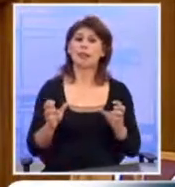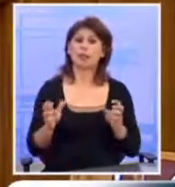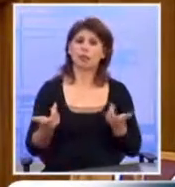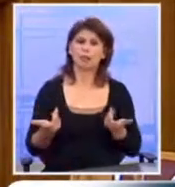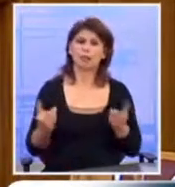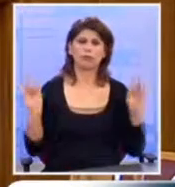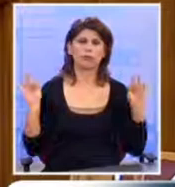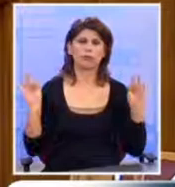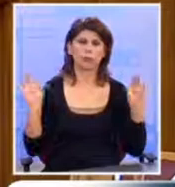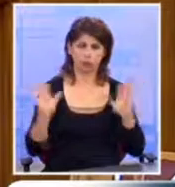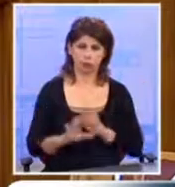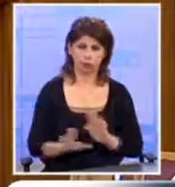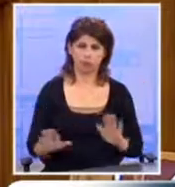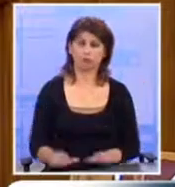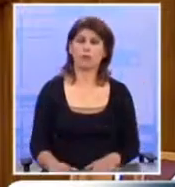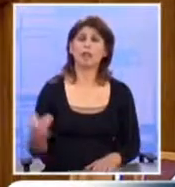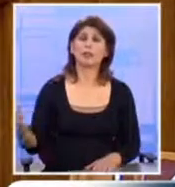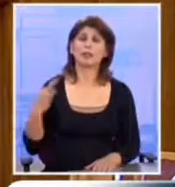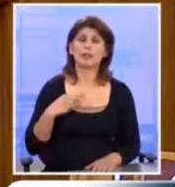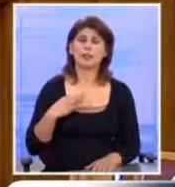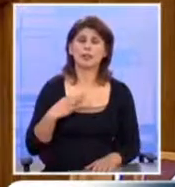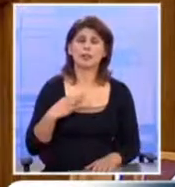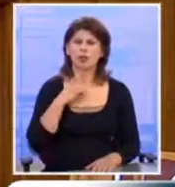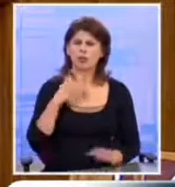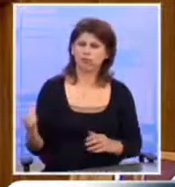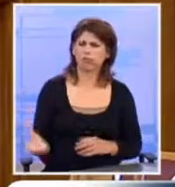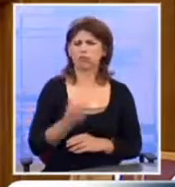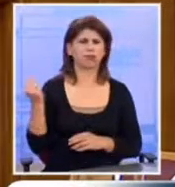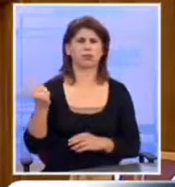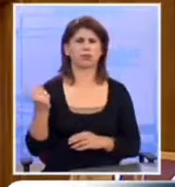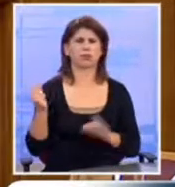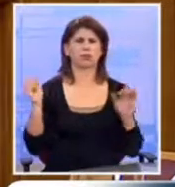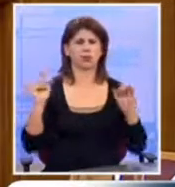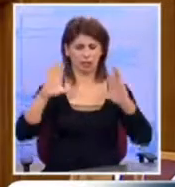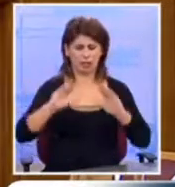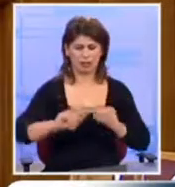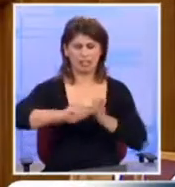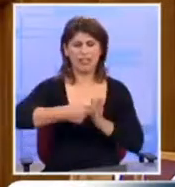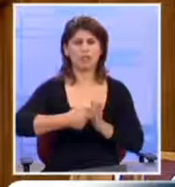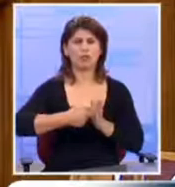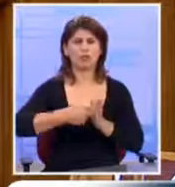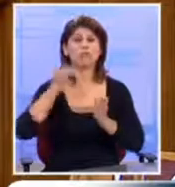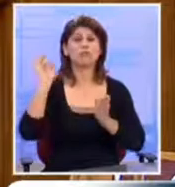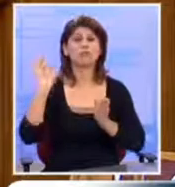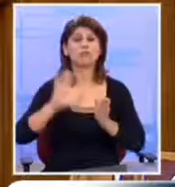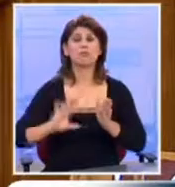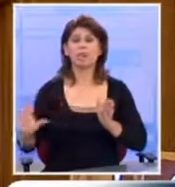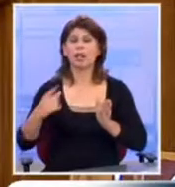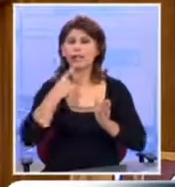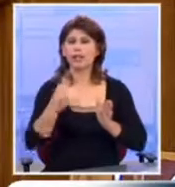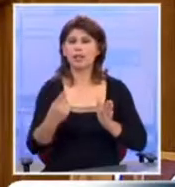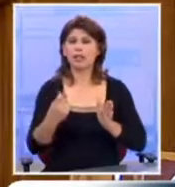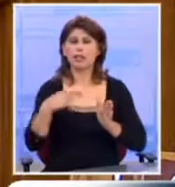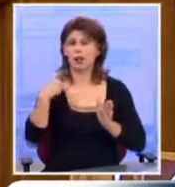Απολύτως τίποτε. Τι μας είπε για το πραξικοπηματικό κλείσιμο? Απολύτως τίποτε. Τι μας είπε για το